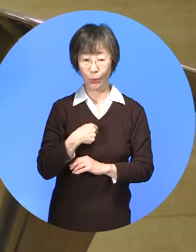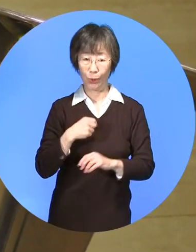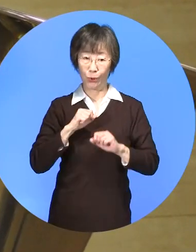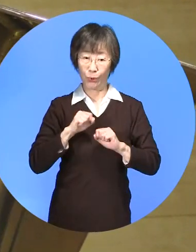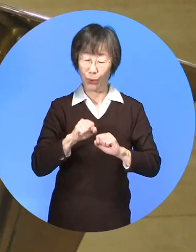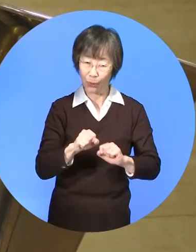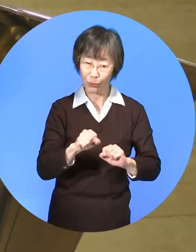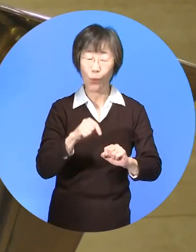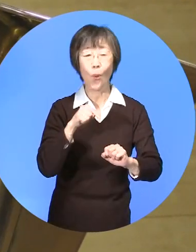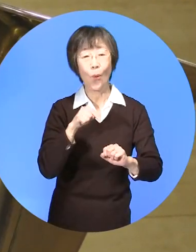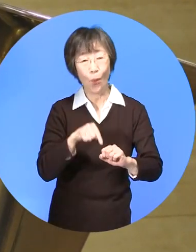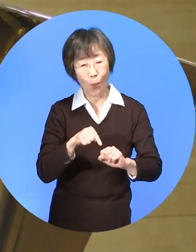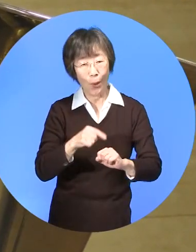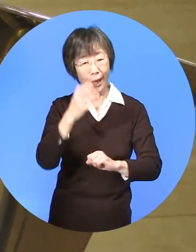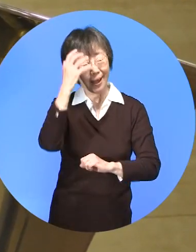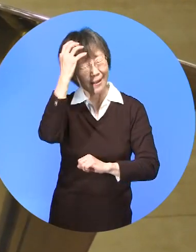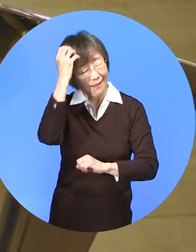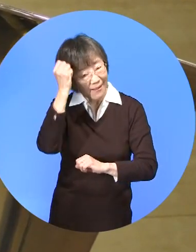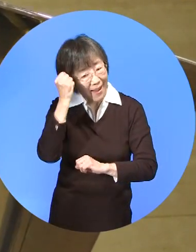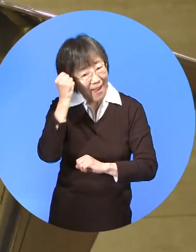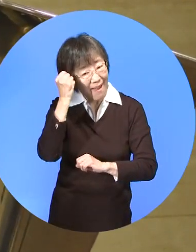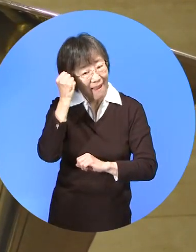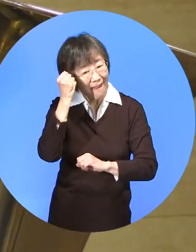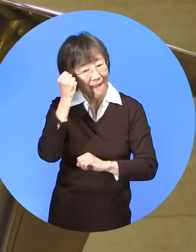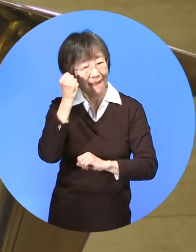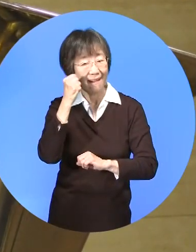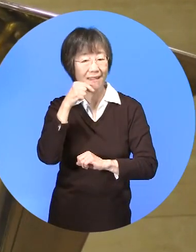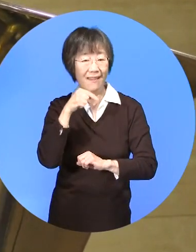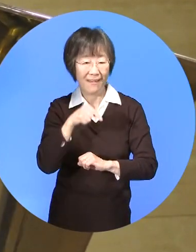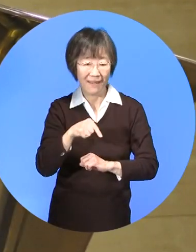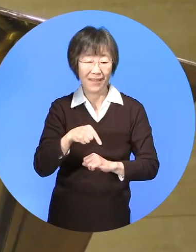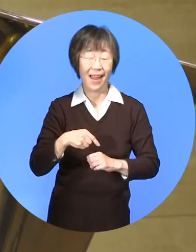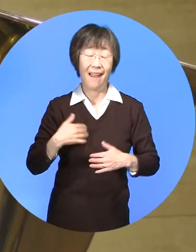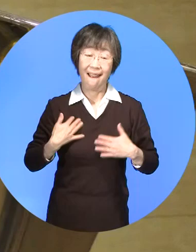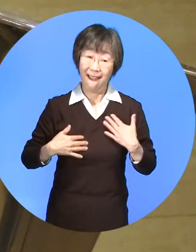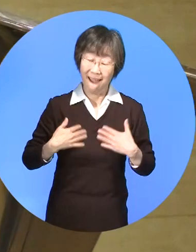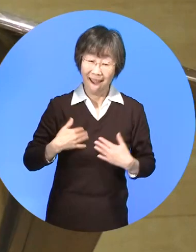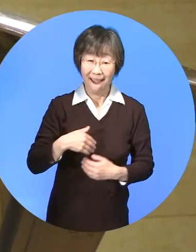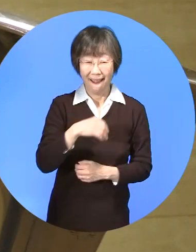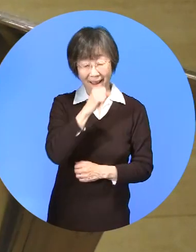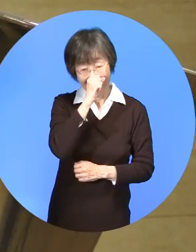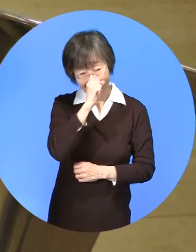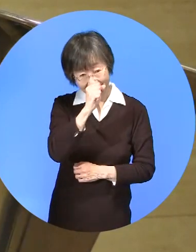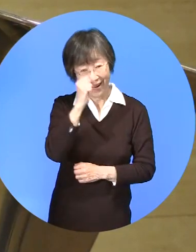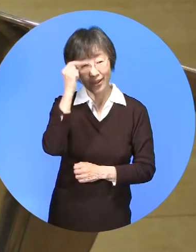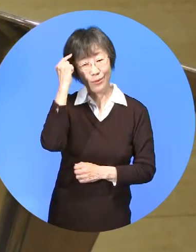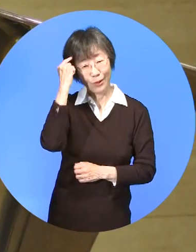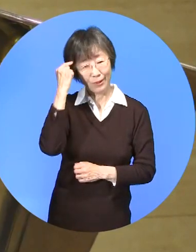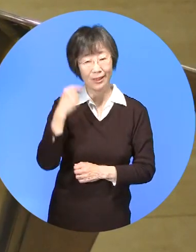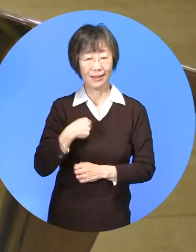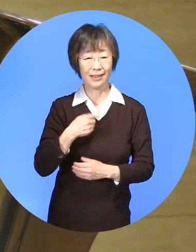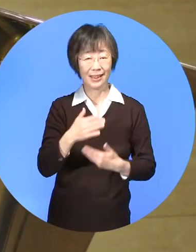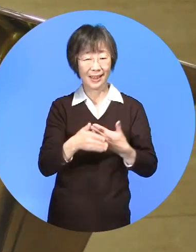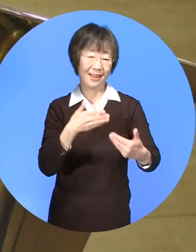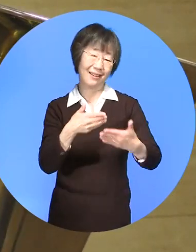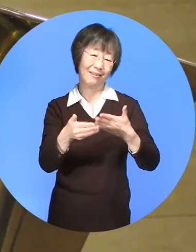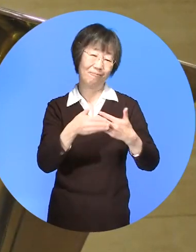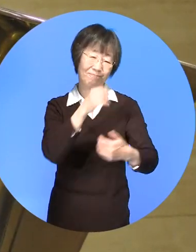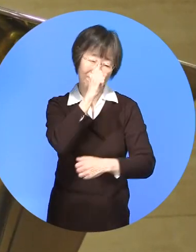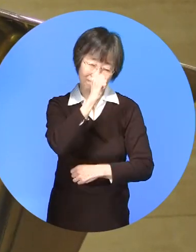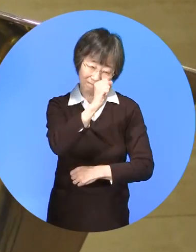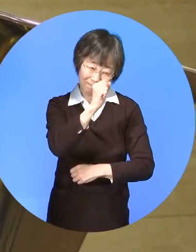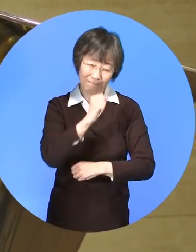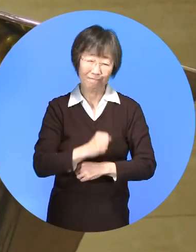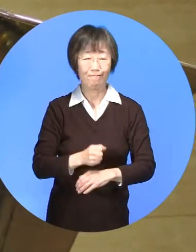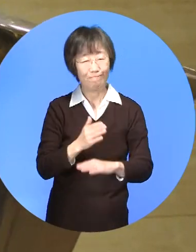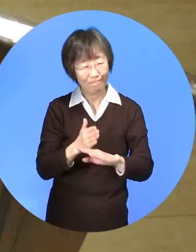のは、なんでそういう記念すべき時に演奏させてもらって本当に良かったなと思っています。私たちにとってすごいいい経